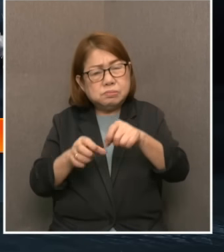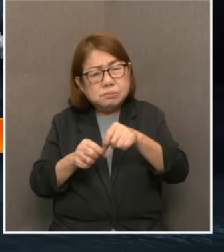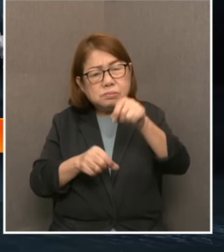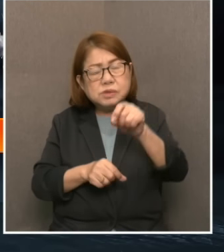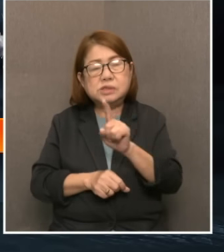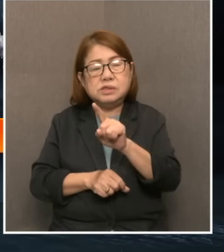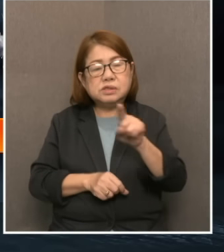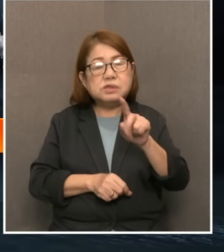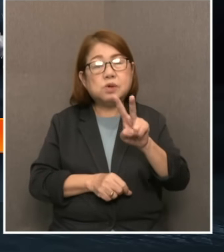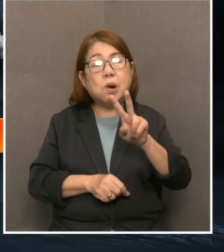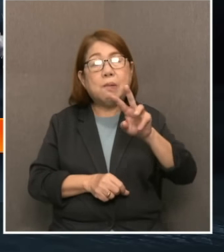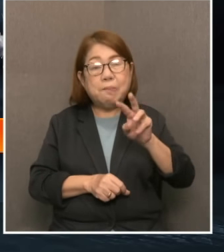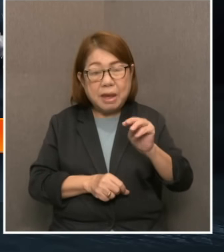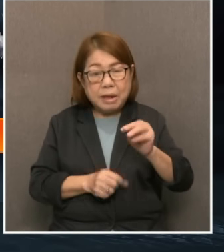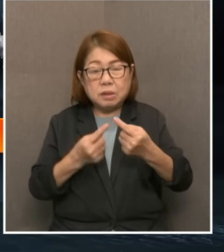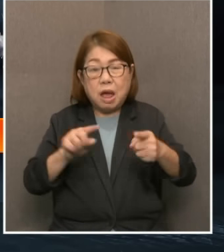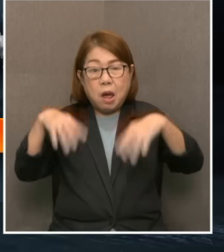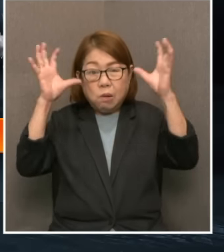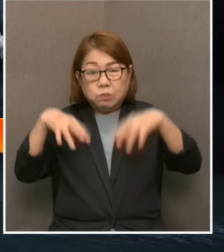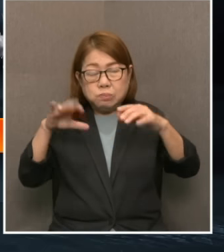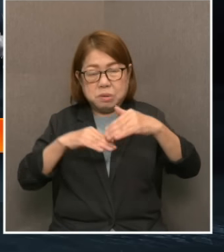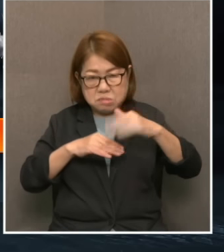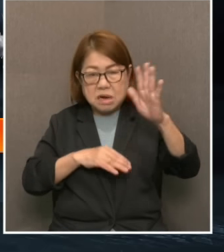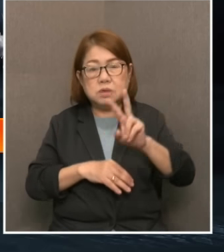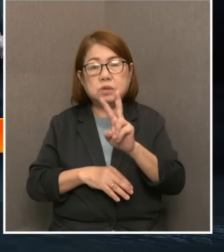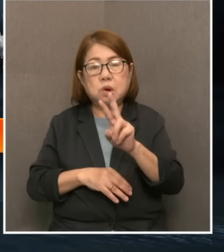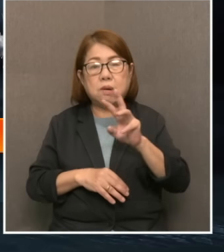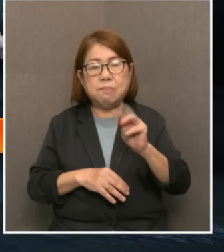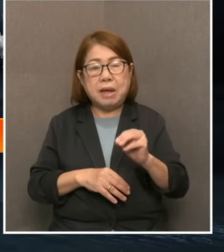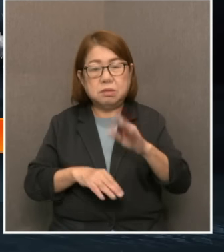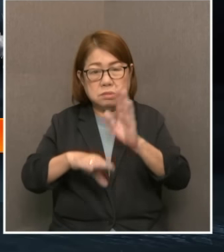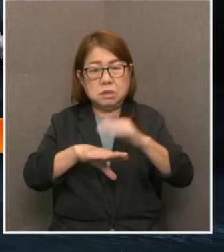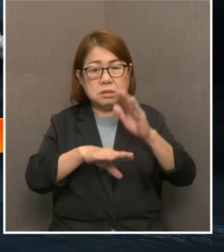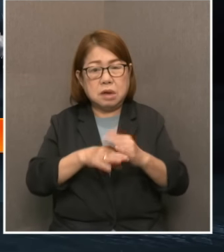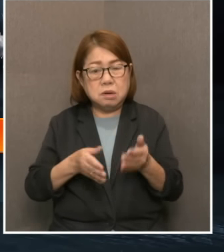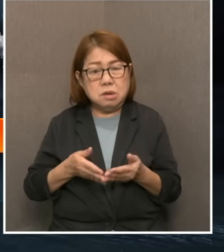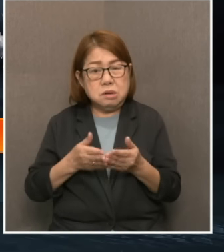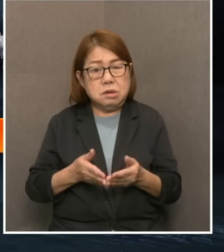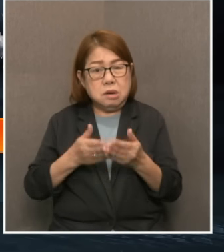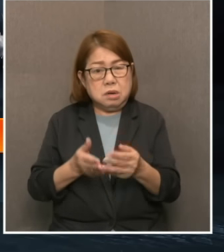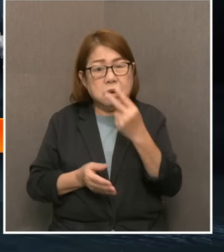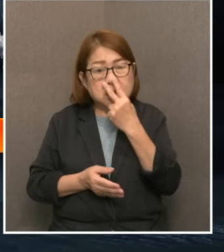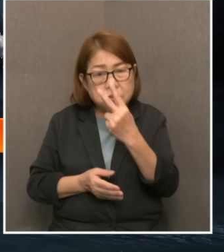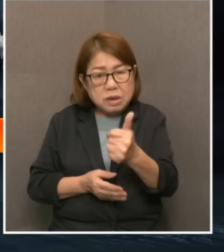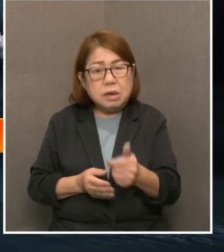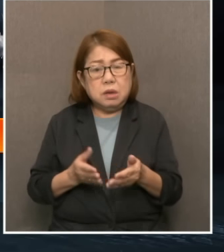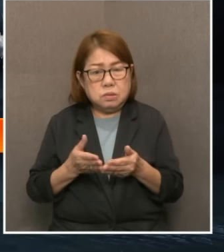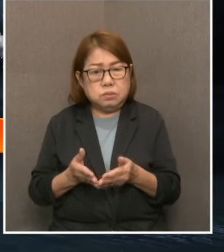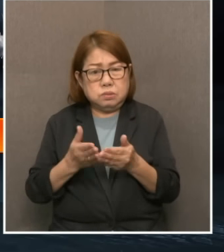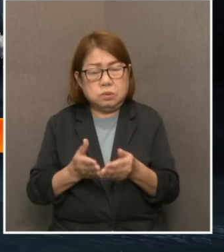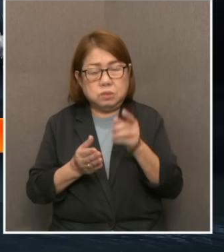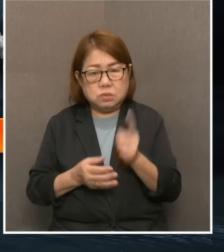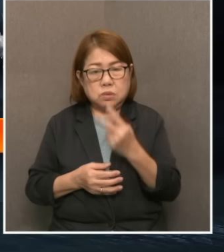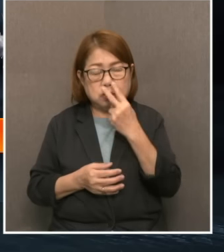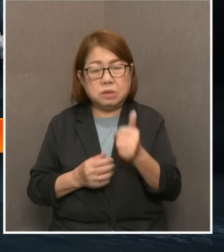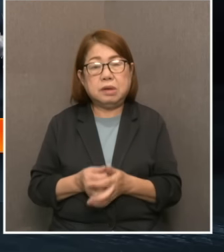เมตรบริเวณที่มีฝนฟ้าขนองคื่นสูมากกา 2 เมตรครัขอใหชาวเรือบริเวณดงกลาวนั้นเดินเรือด้คามรมัดระวัง